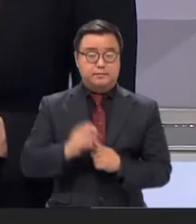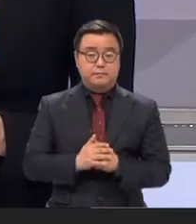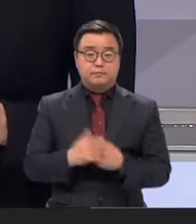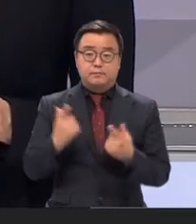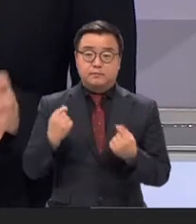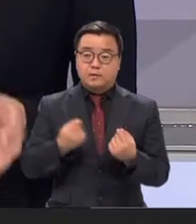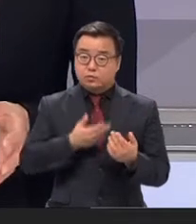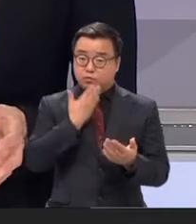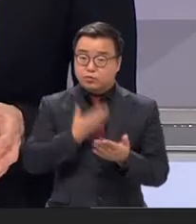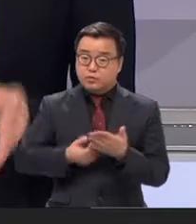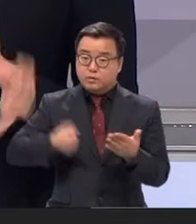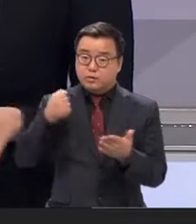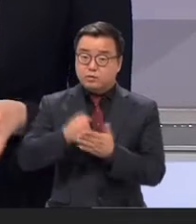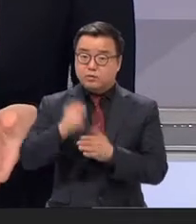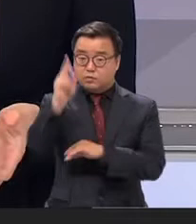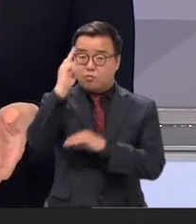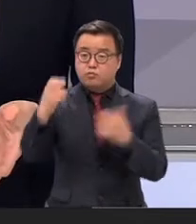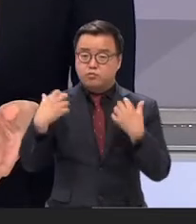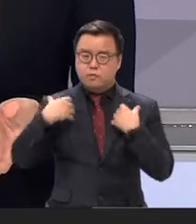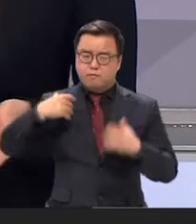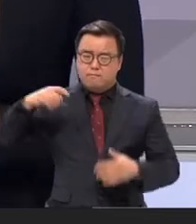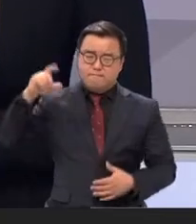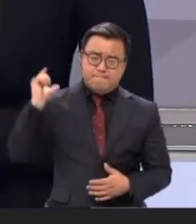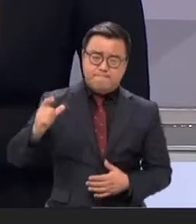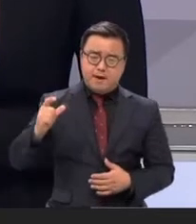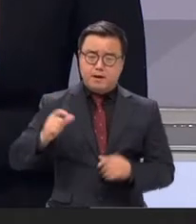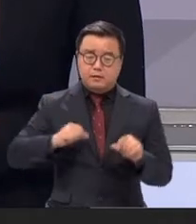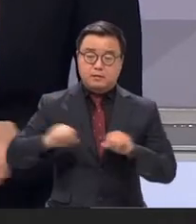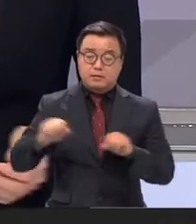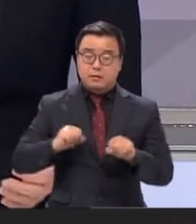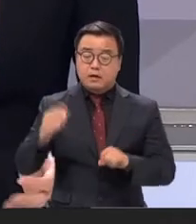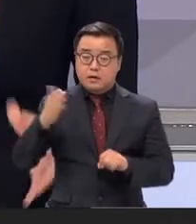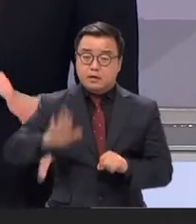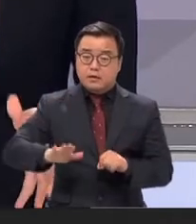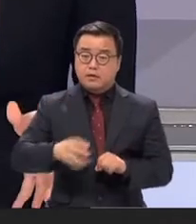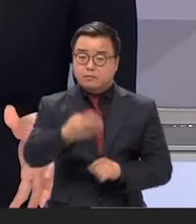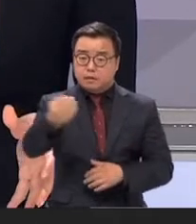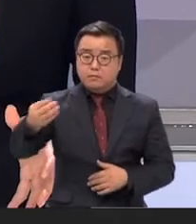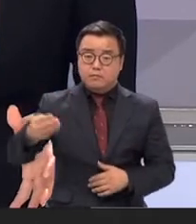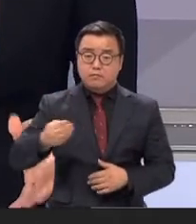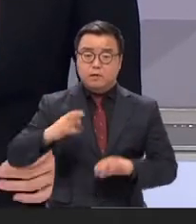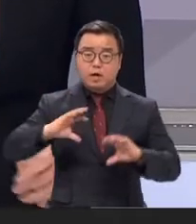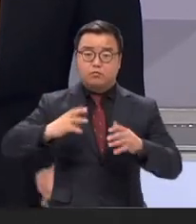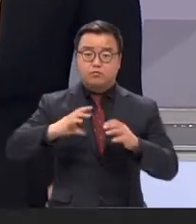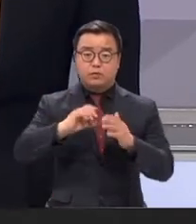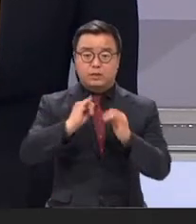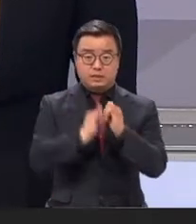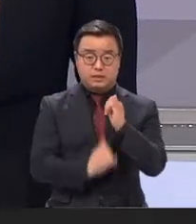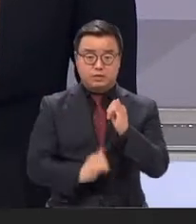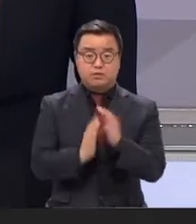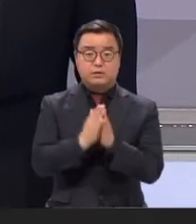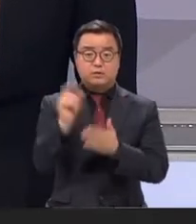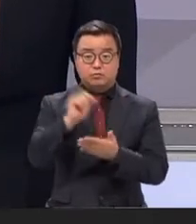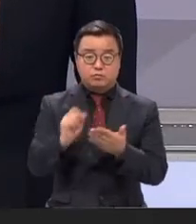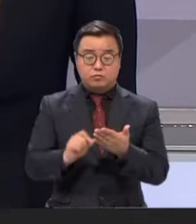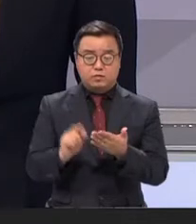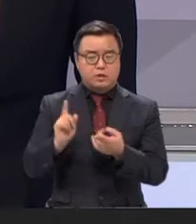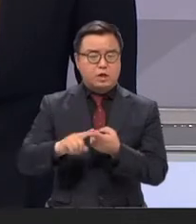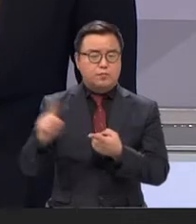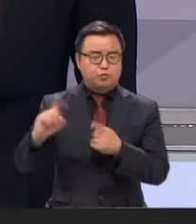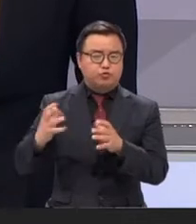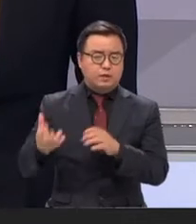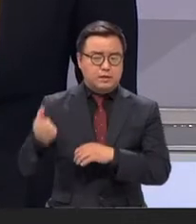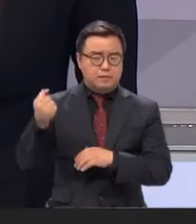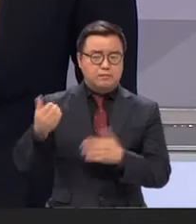중요한 결정을 어쨌든 정부가 강행을 했다 이런 건데 일각에서 국정화 작업이 마무리됐다 하는 것도 이 때문이군요. 근데 바로 그